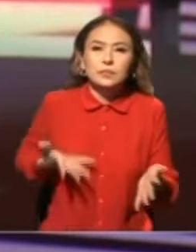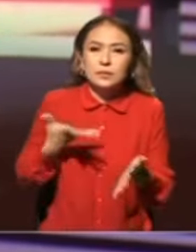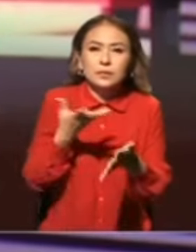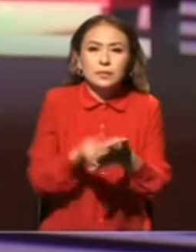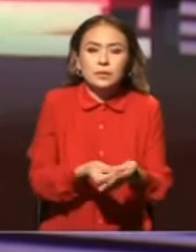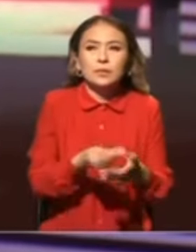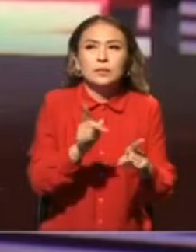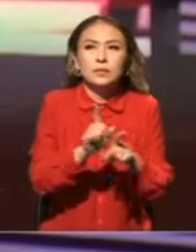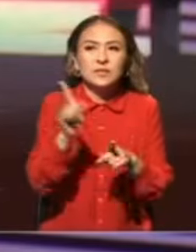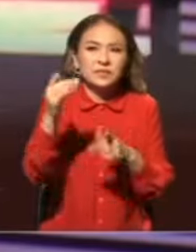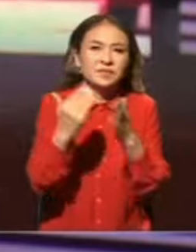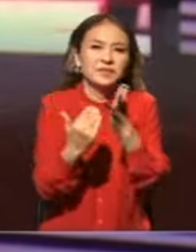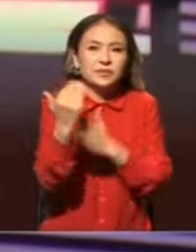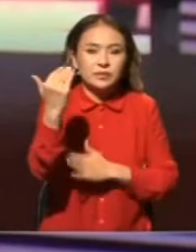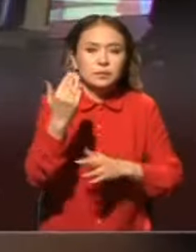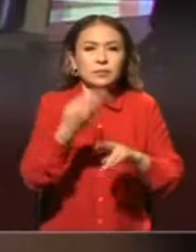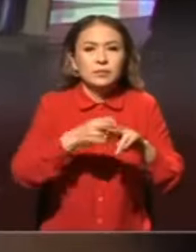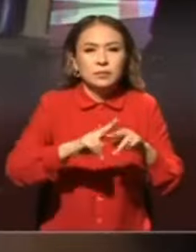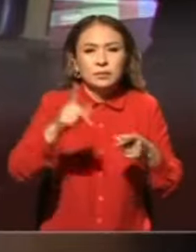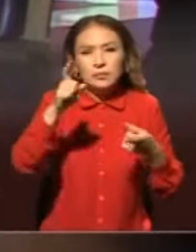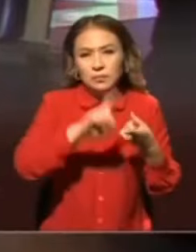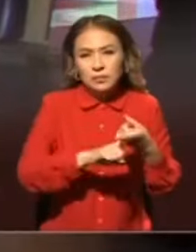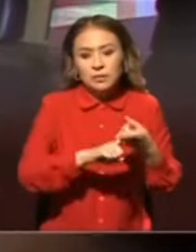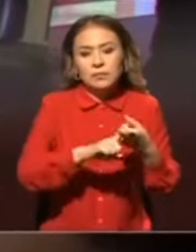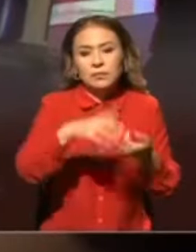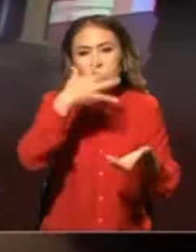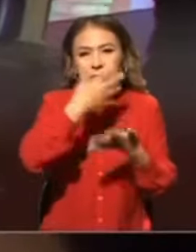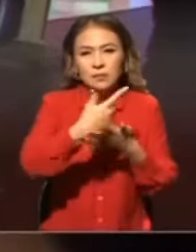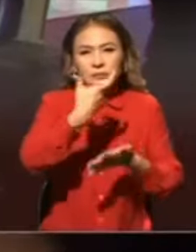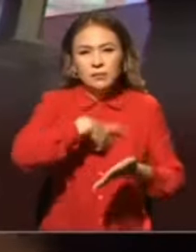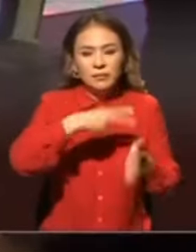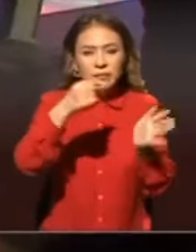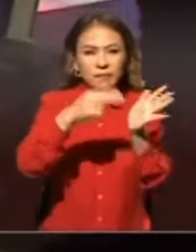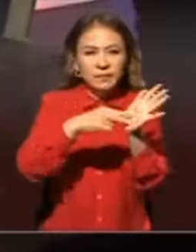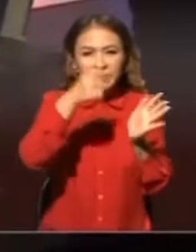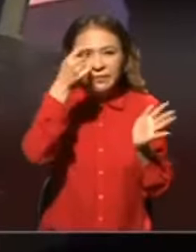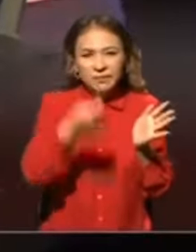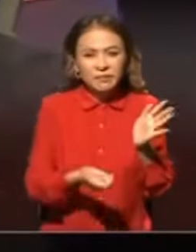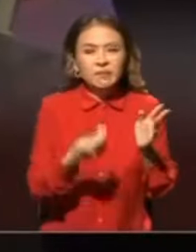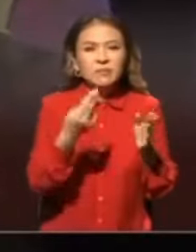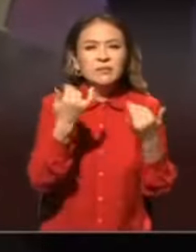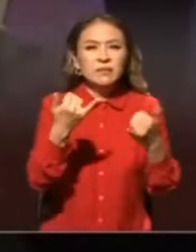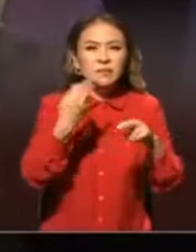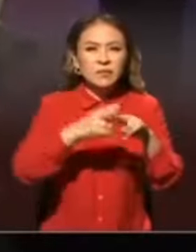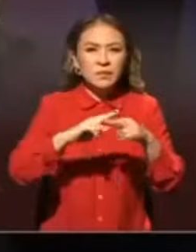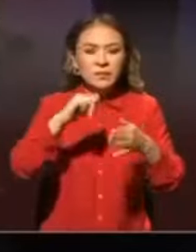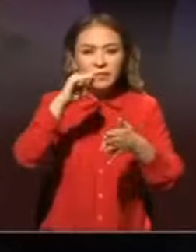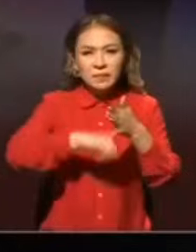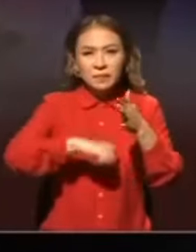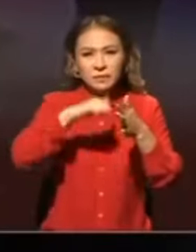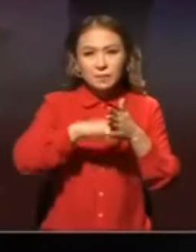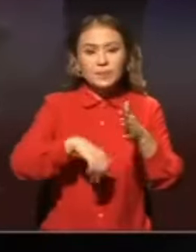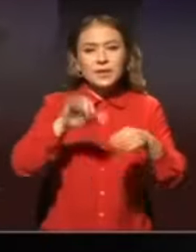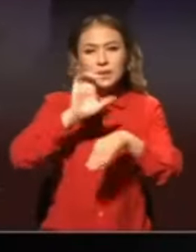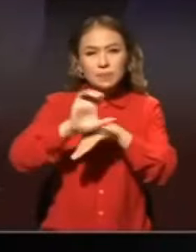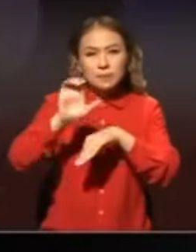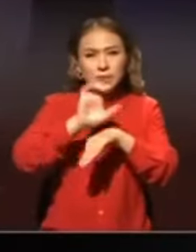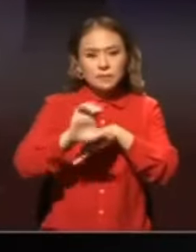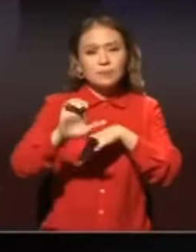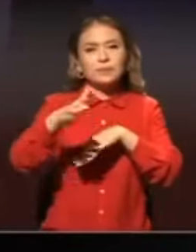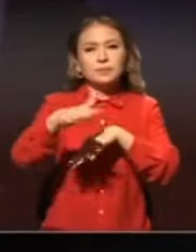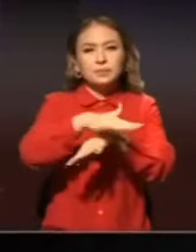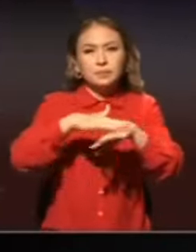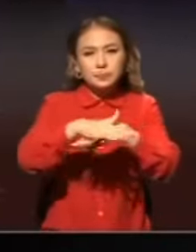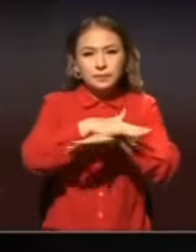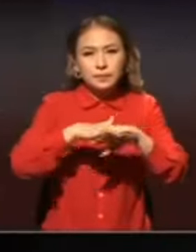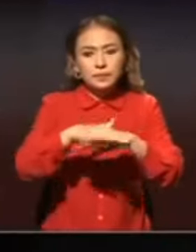олардың өнімділігі жоғары, соған байланысты өзіндік құны төмен. Яғни ол өзіндік құны төмен болғандықтан ол экспорттық нарыққа да